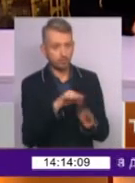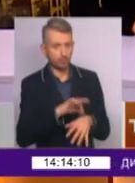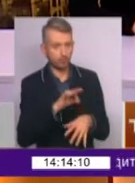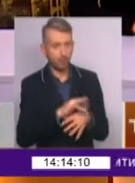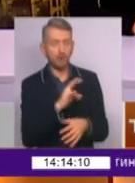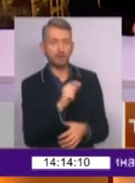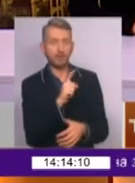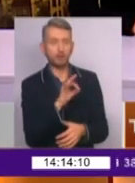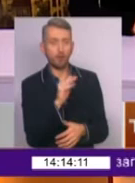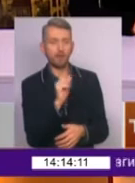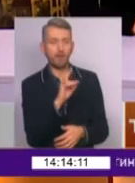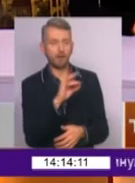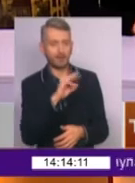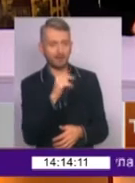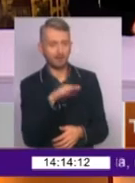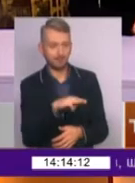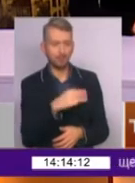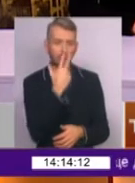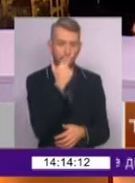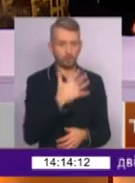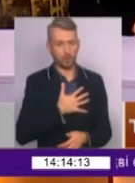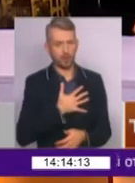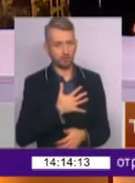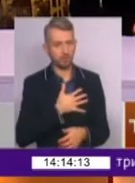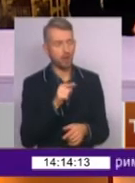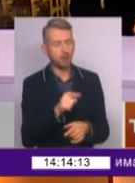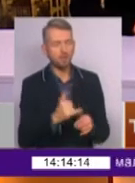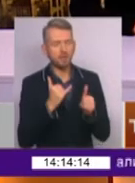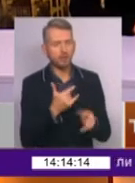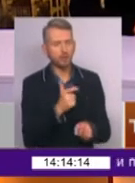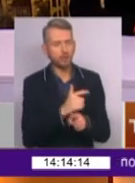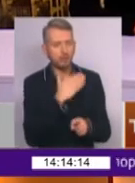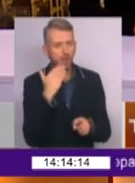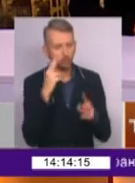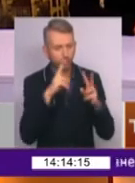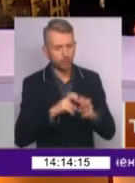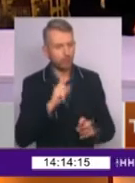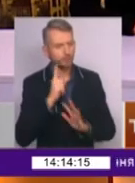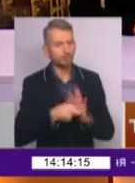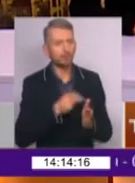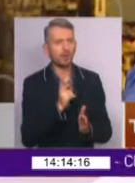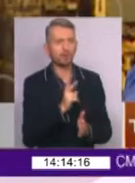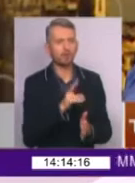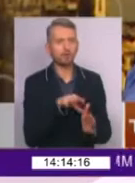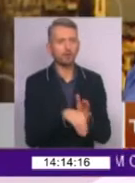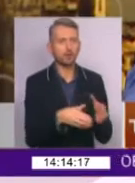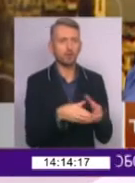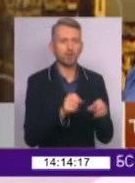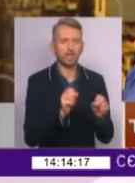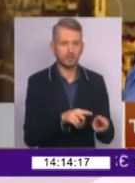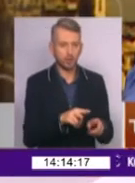Насправді, цьому присвячено дуже багато досліджень, щоб встановити, хто ж знаходиться в факторах ризику.